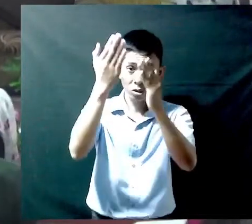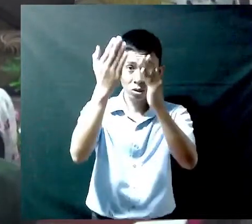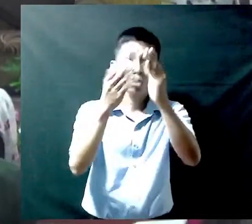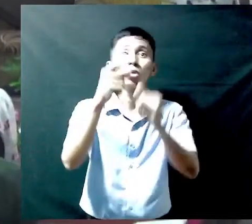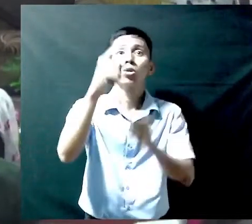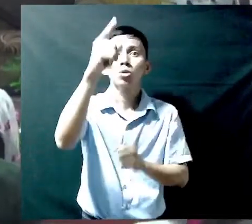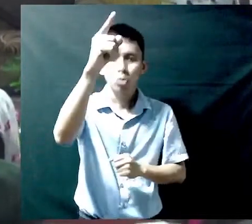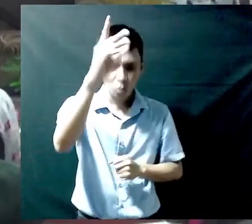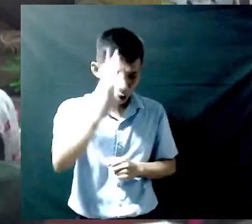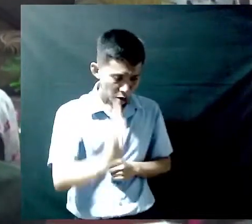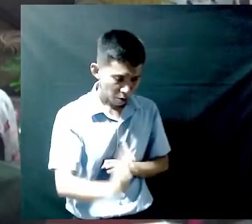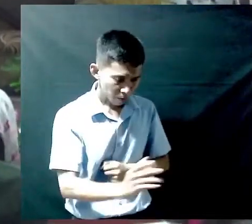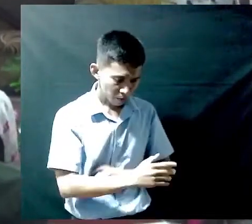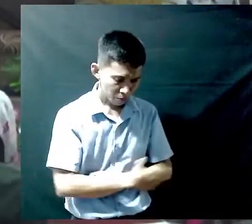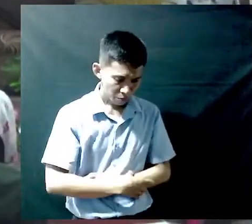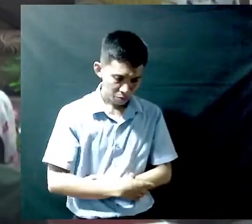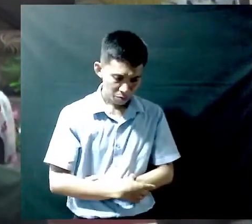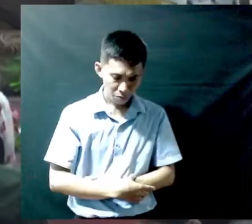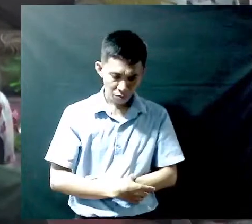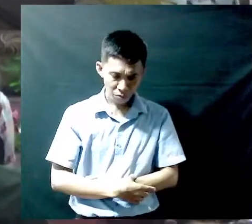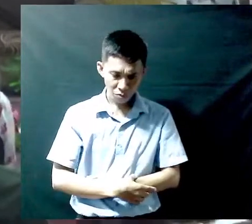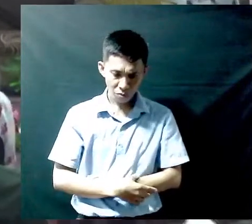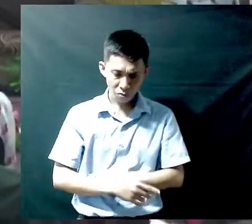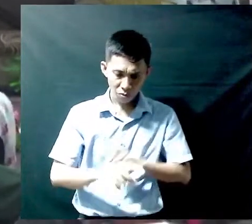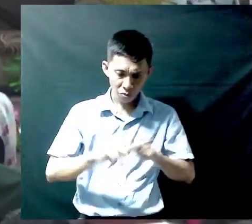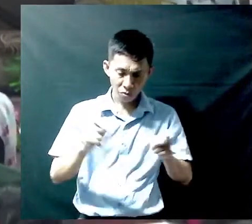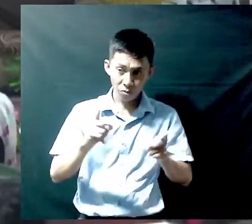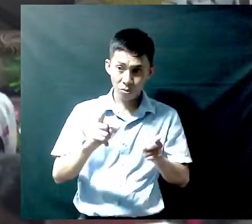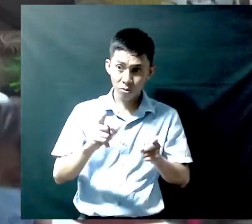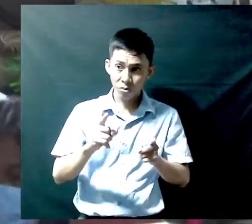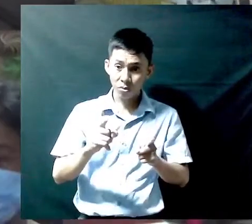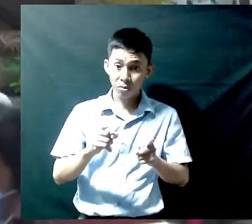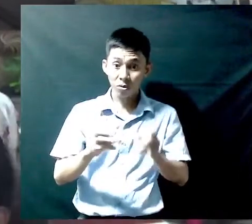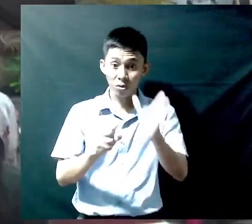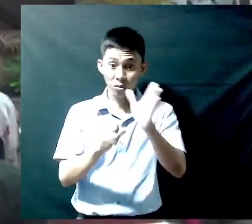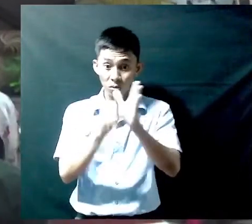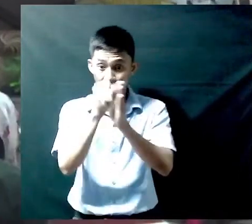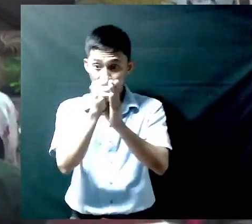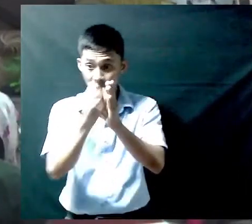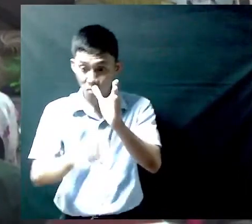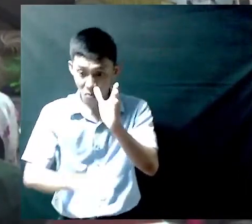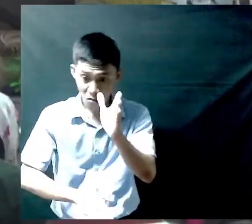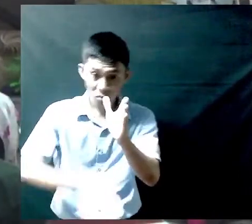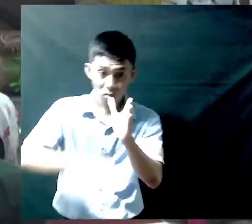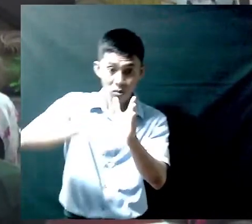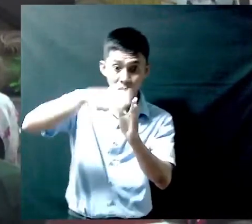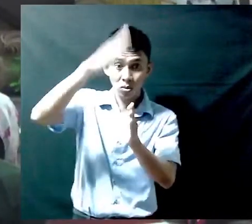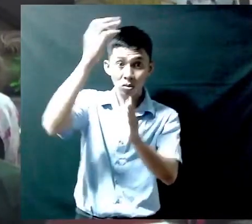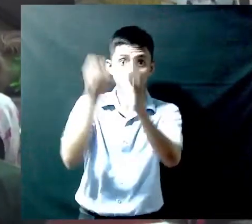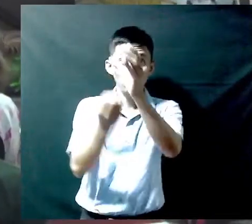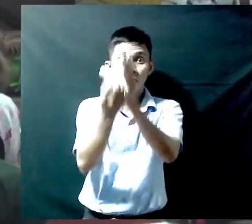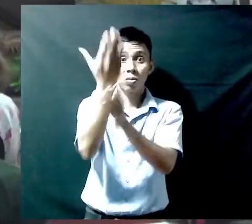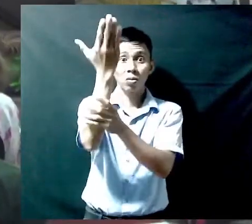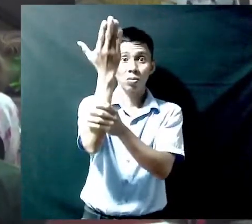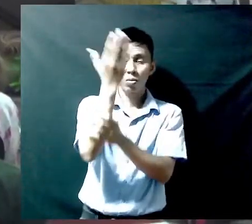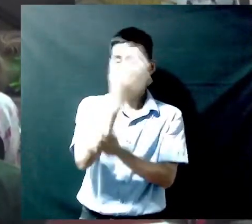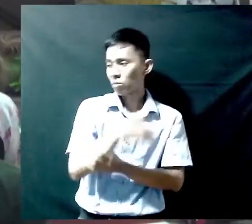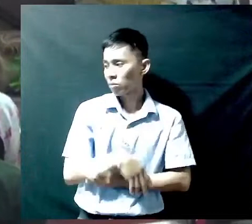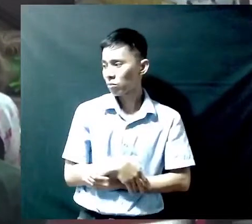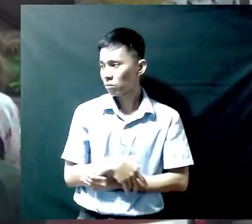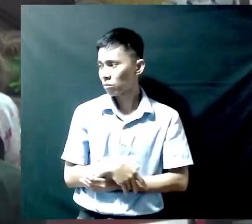Dahil si Samuel, nung siya'y lumalaki, hindi siya kaagad ng ministry sa